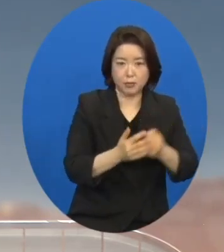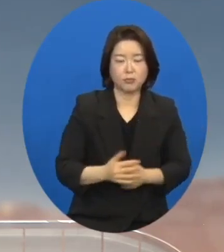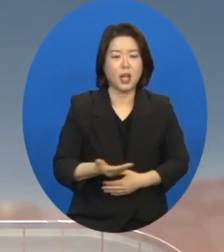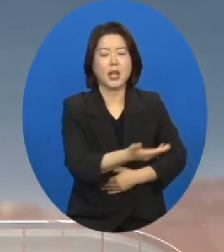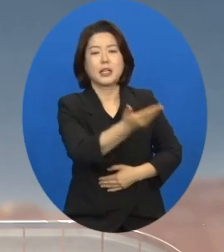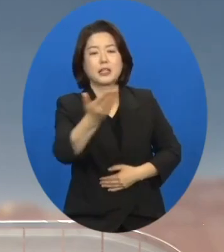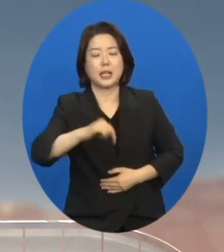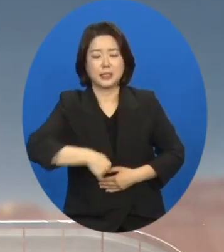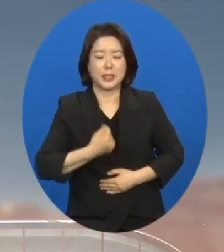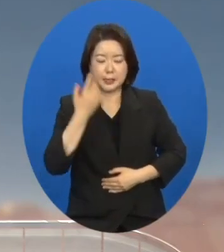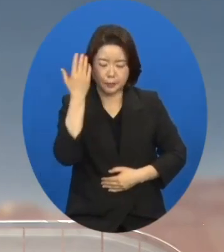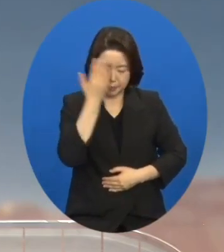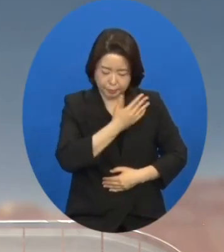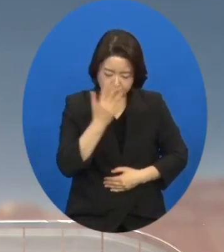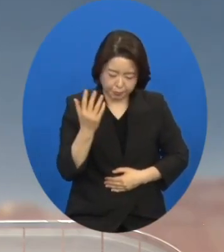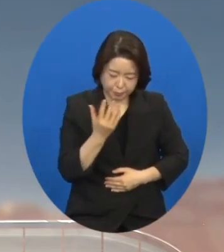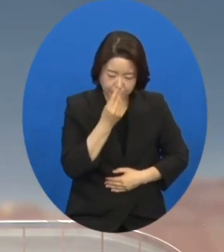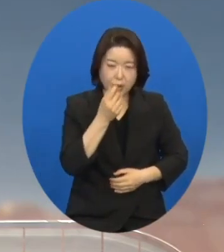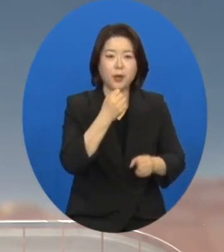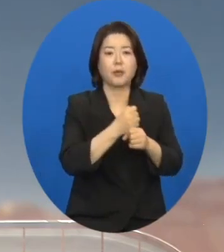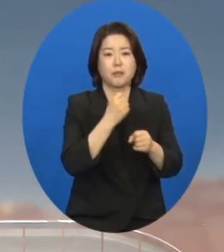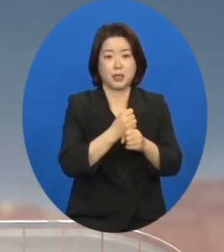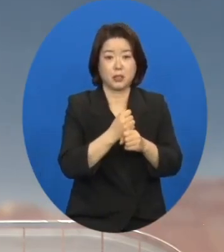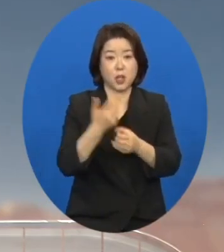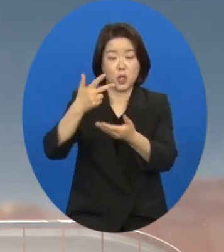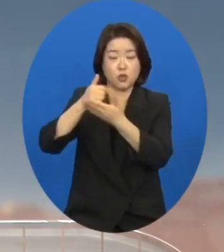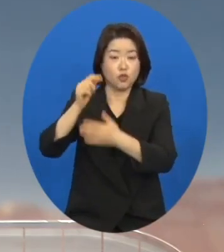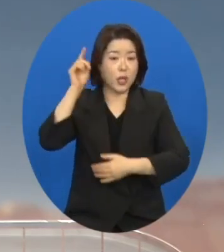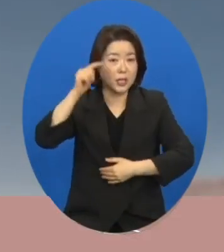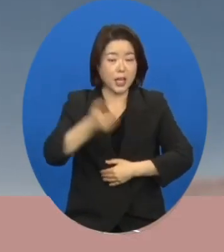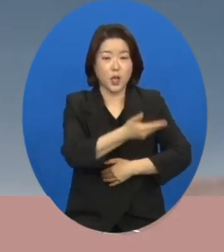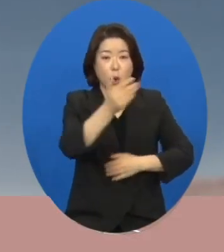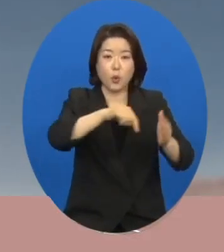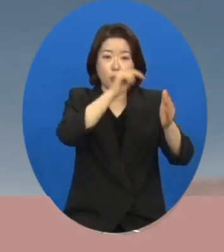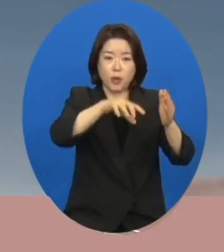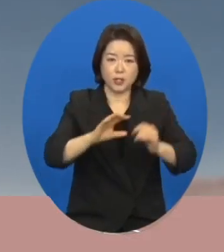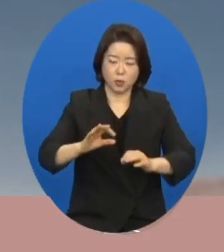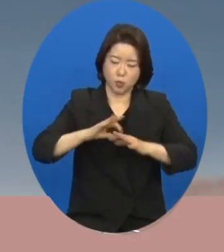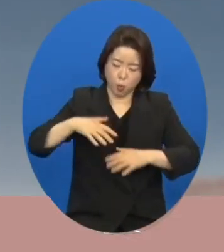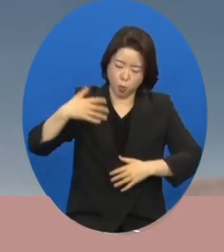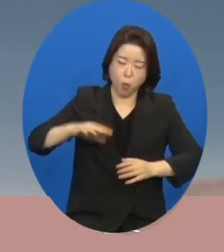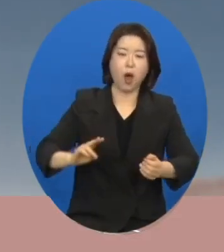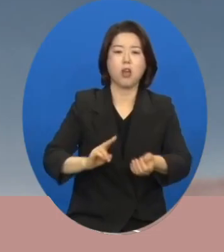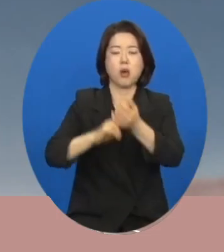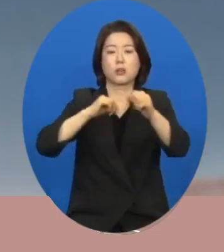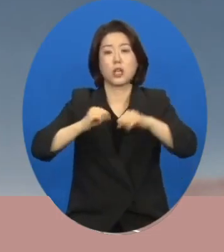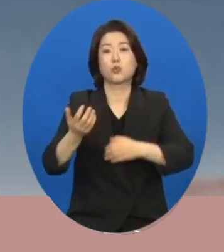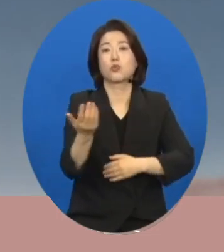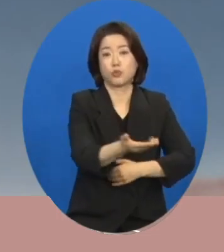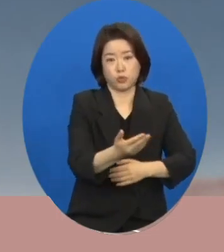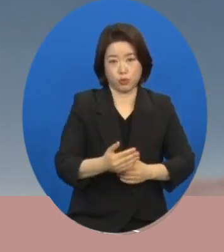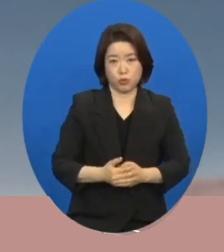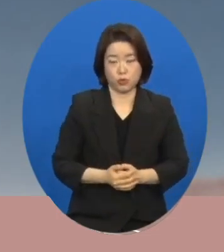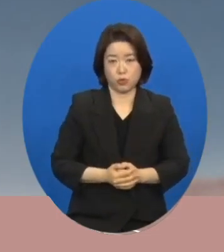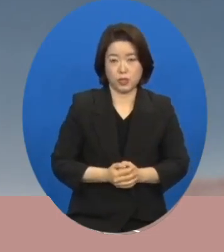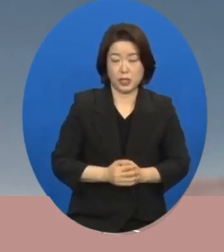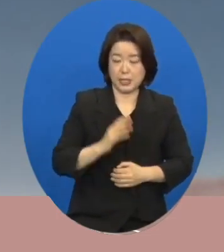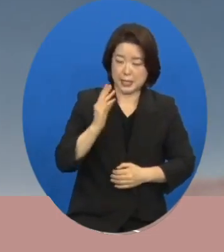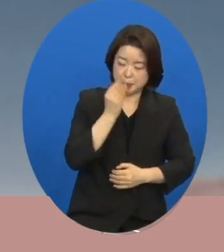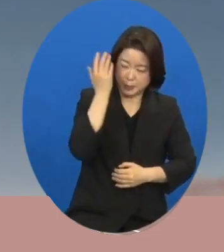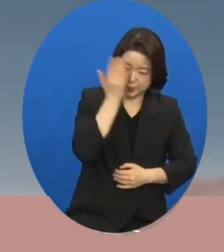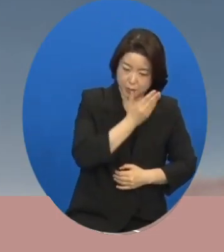주님께서 내일 당신들 가운데 놀라운 일을 이루실 것입니다이 성결이라는 히브리어 카도시는